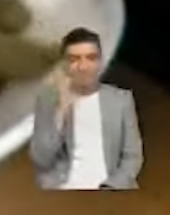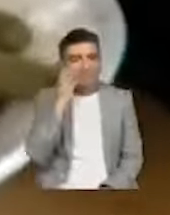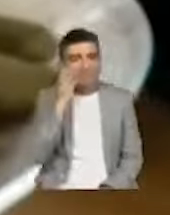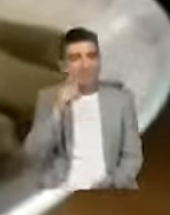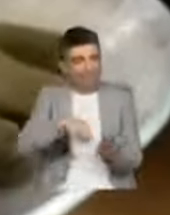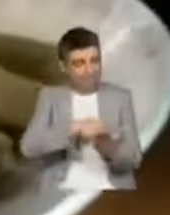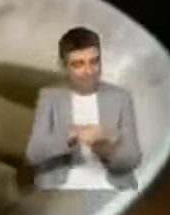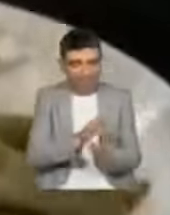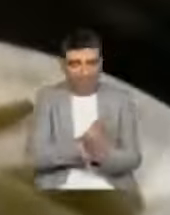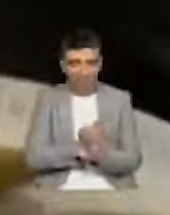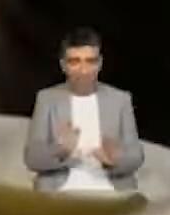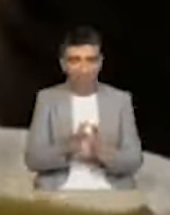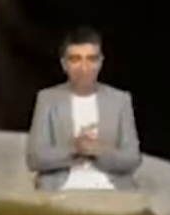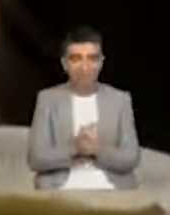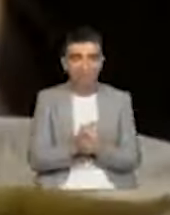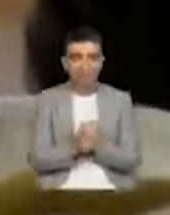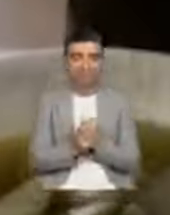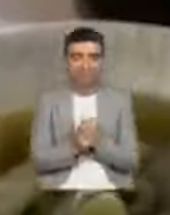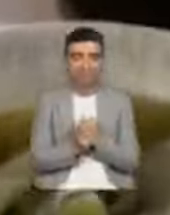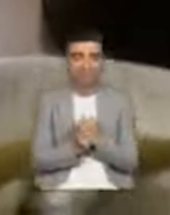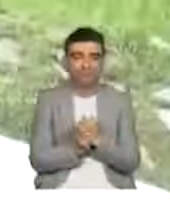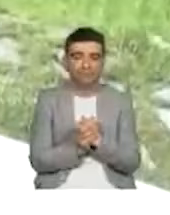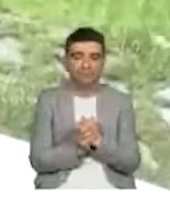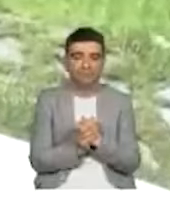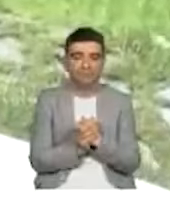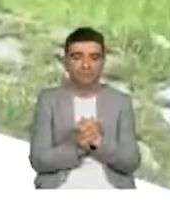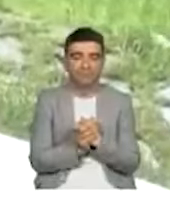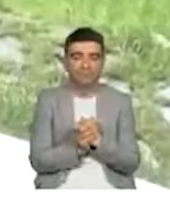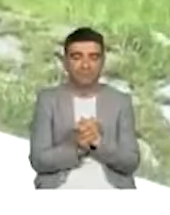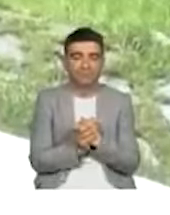patatesimizi kavurmuştuk. Patatesimize bakalım nasıl olmuş.